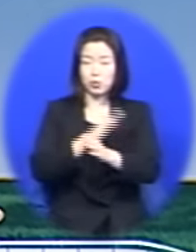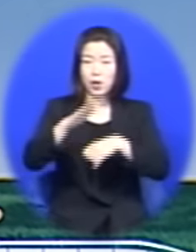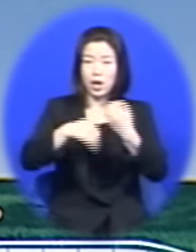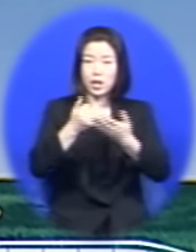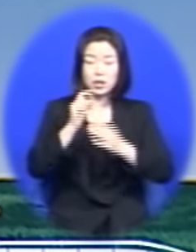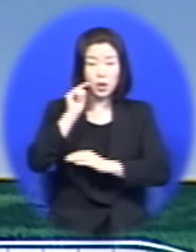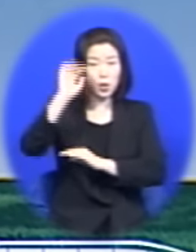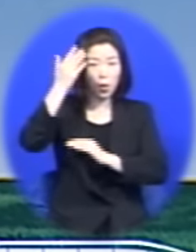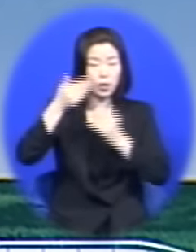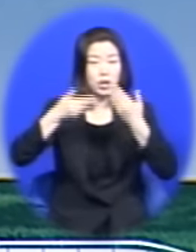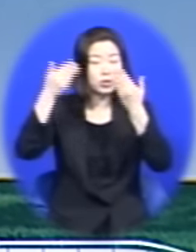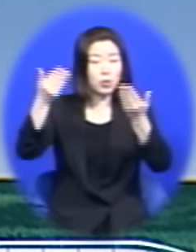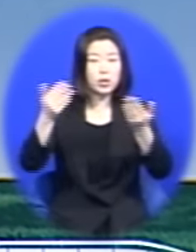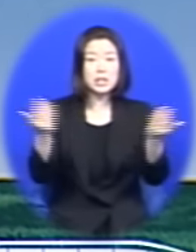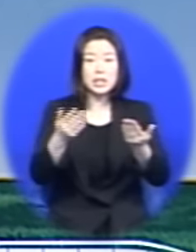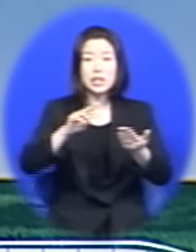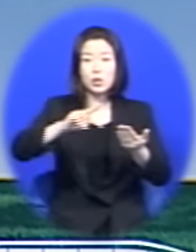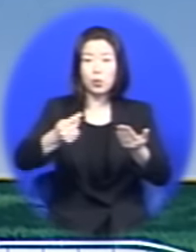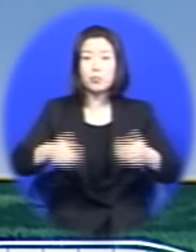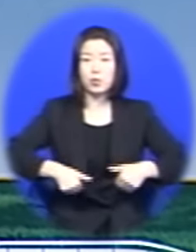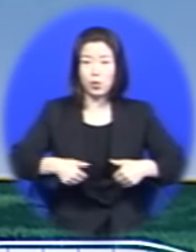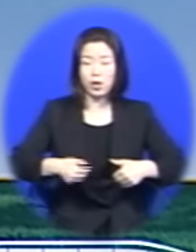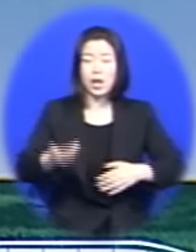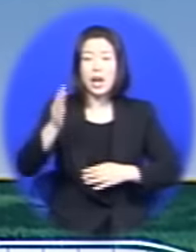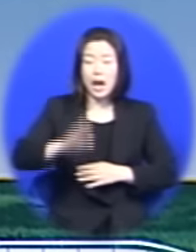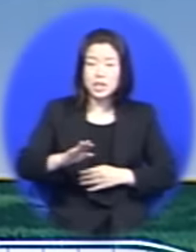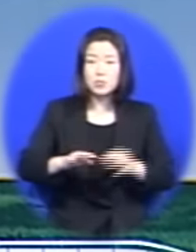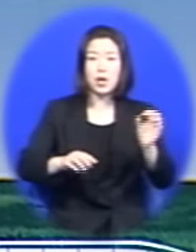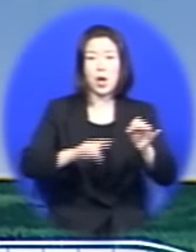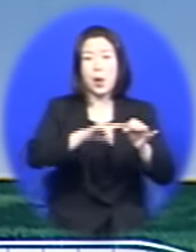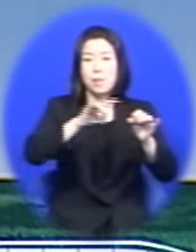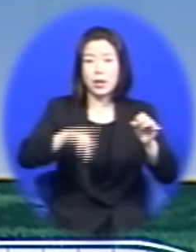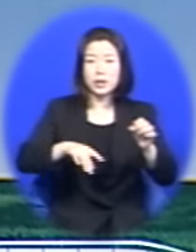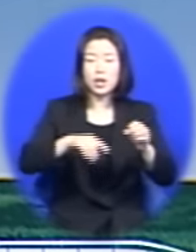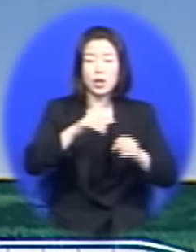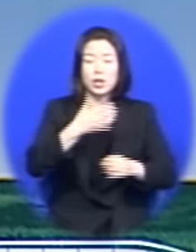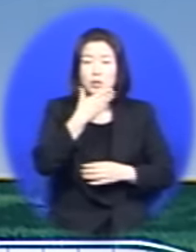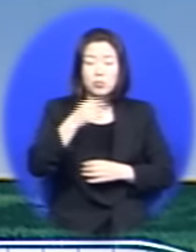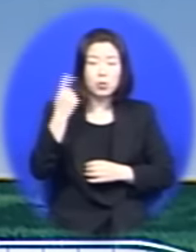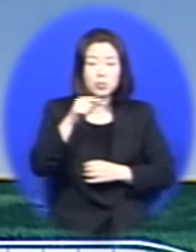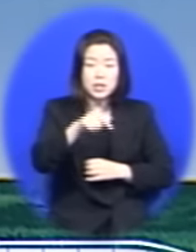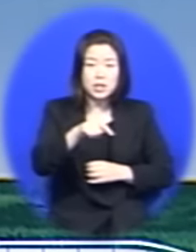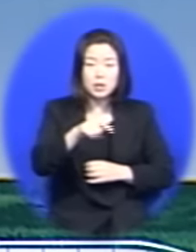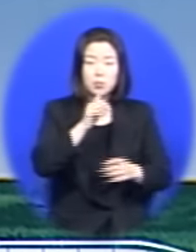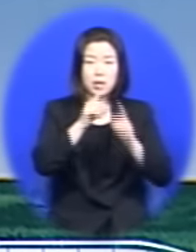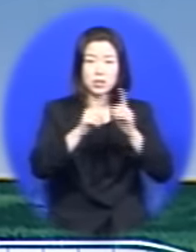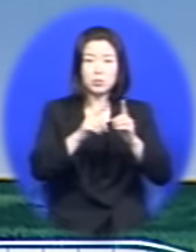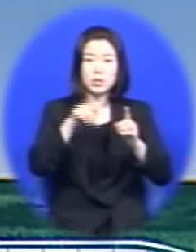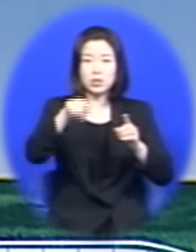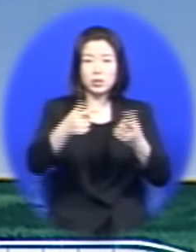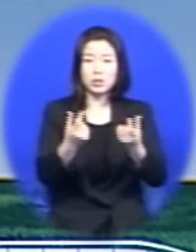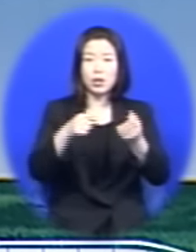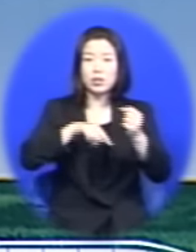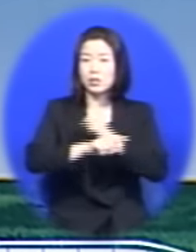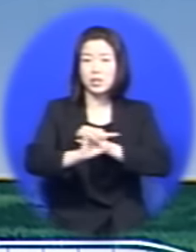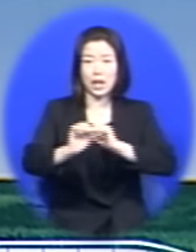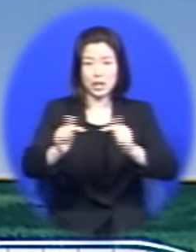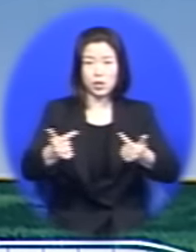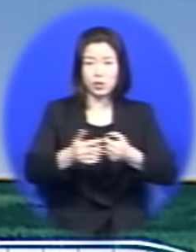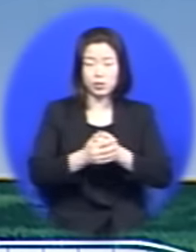해야 돼요. 그렇지만 마태복음 25장에서 예수님이 이 말씀을 하시는 것은 그런 뜻이 아니에요.